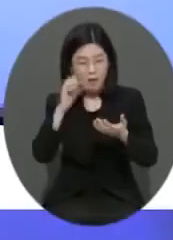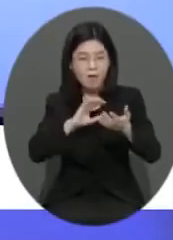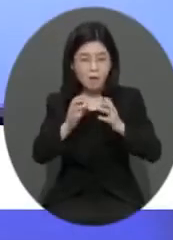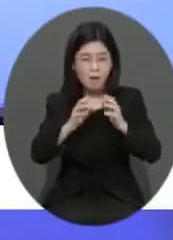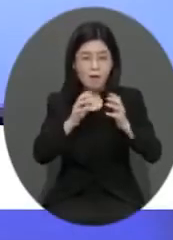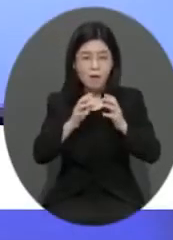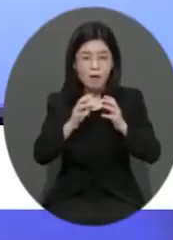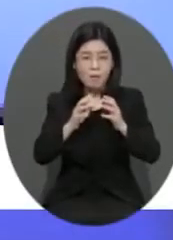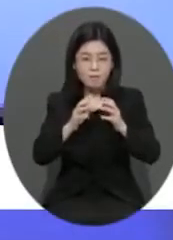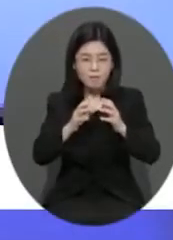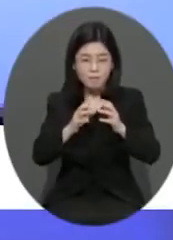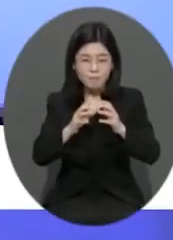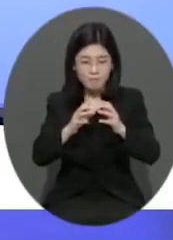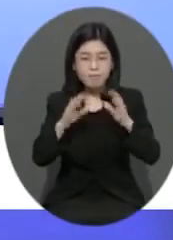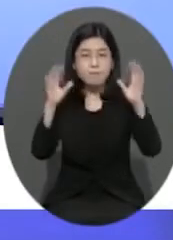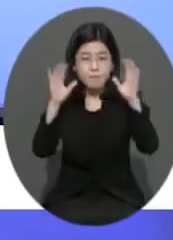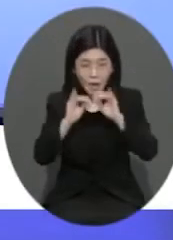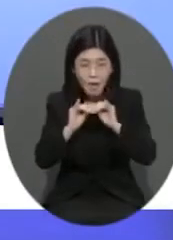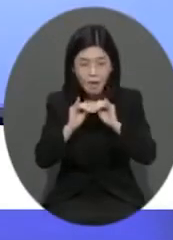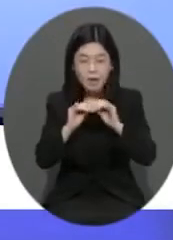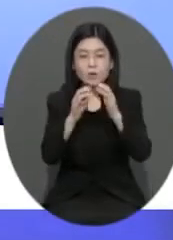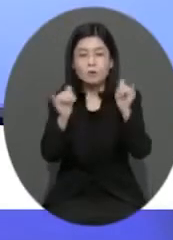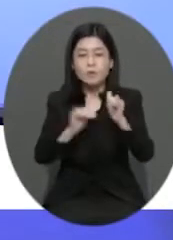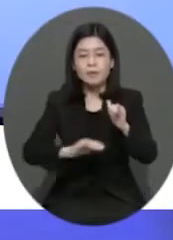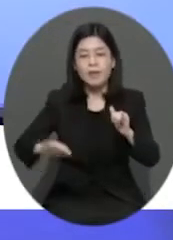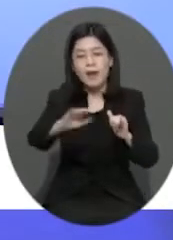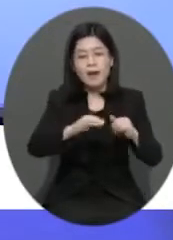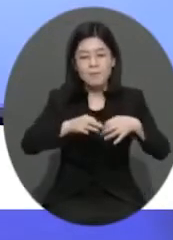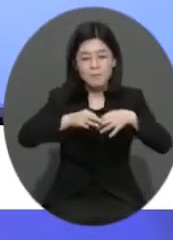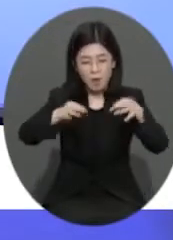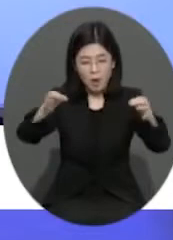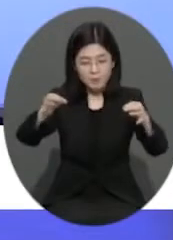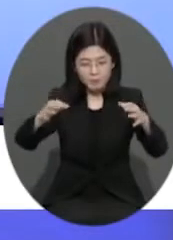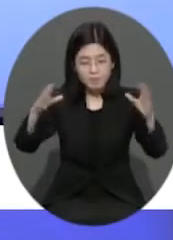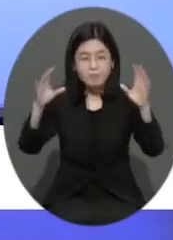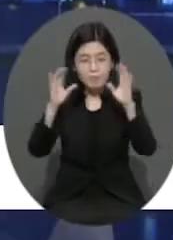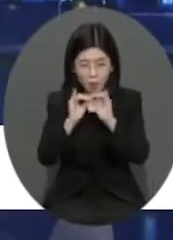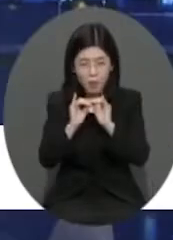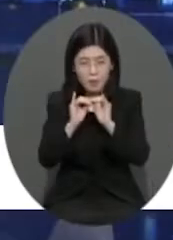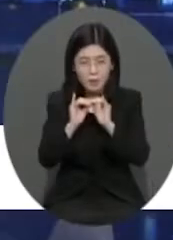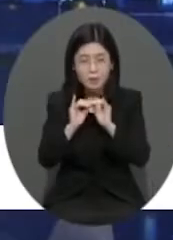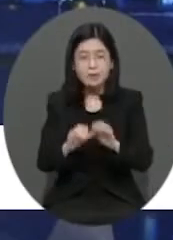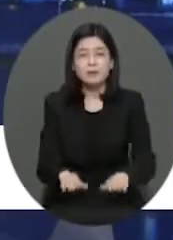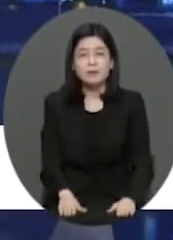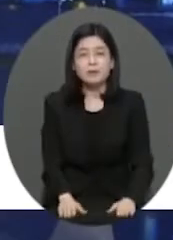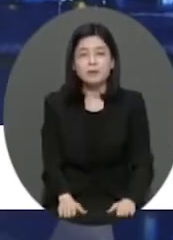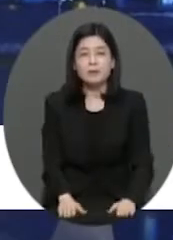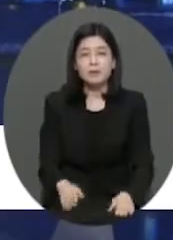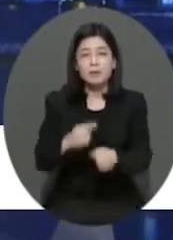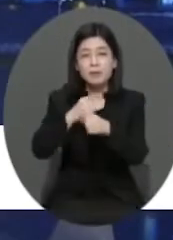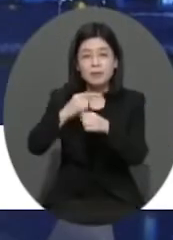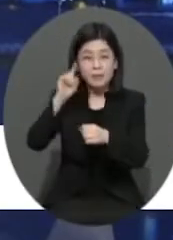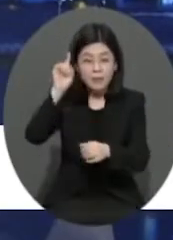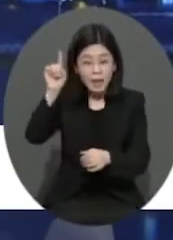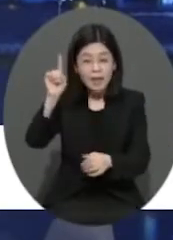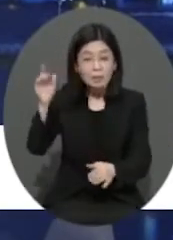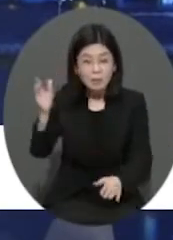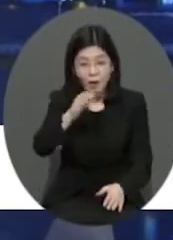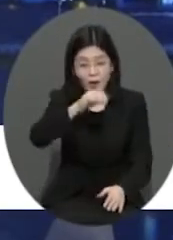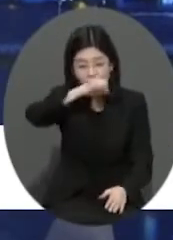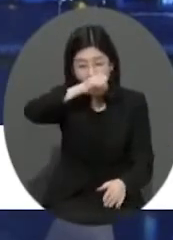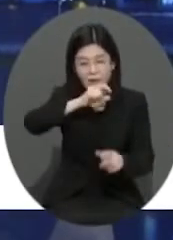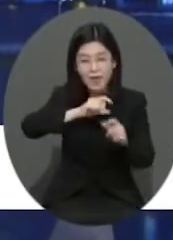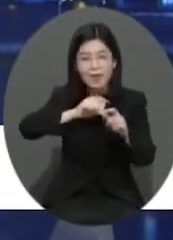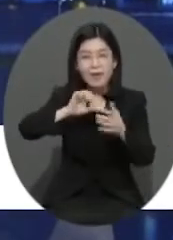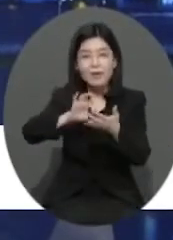이라고 당론을 결정하는 상 전이 부분에 맞춰서 갈 거구요 한가지 말씀 드린다면 4일부터 이겨 리의 어제 그